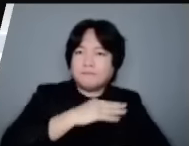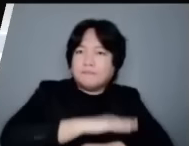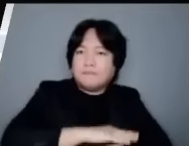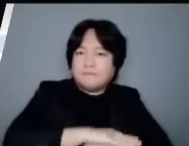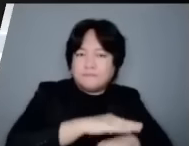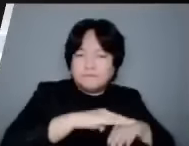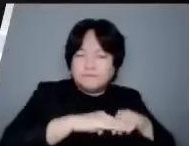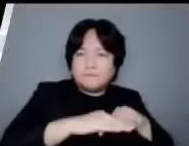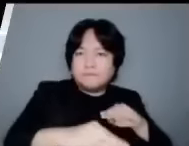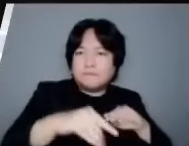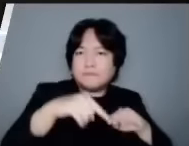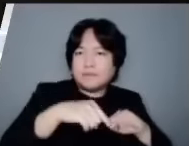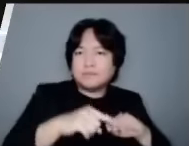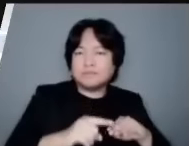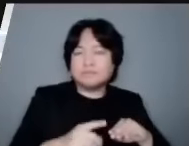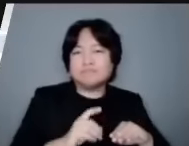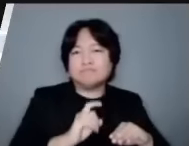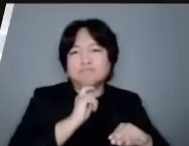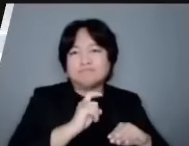amoy.